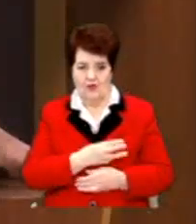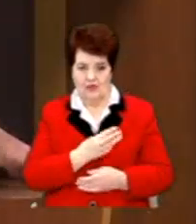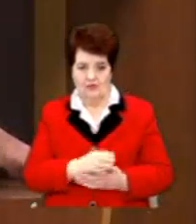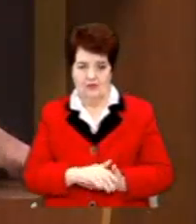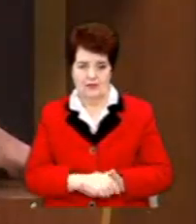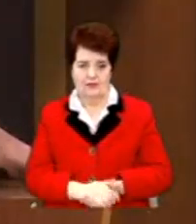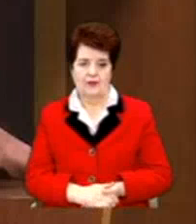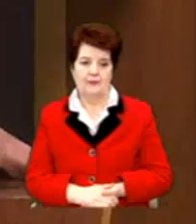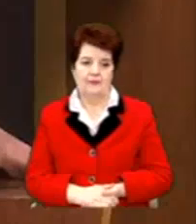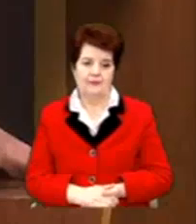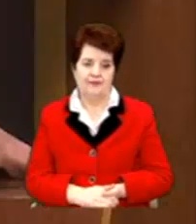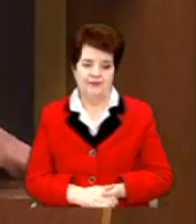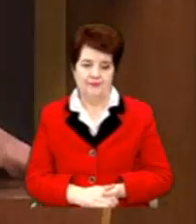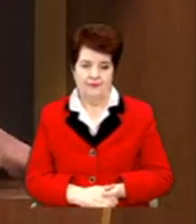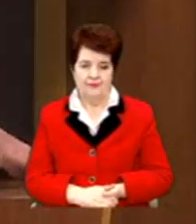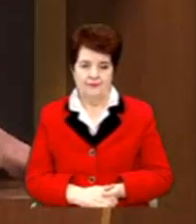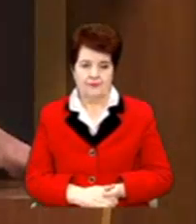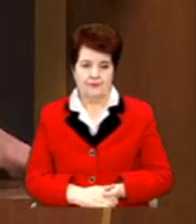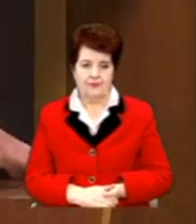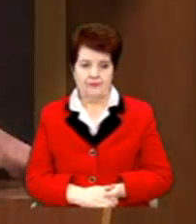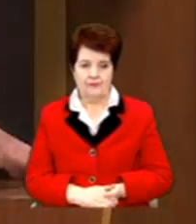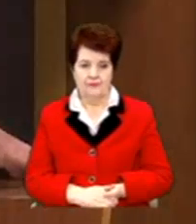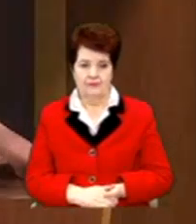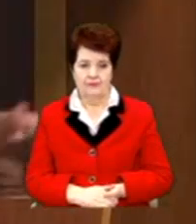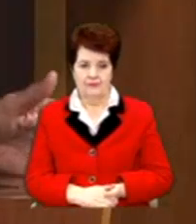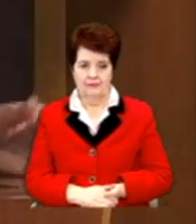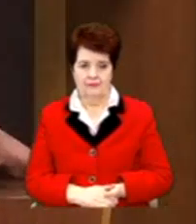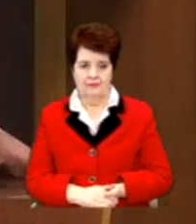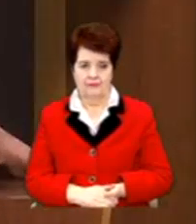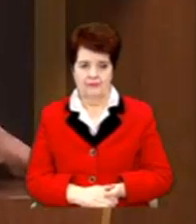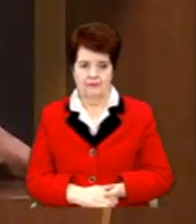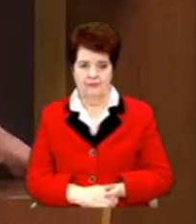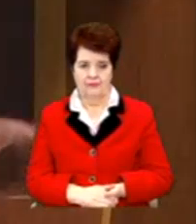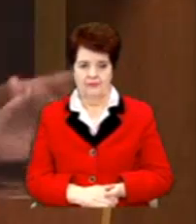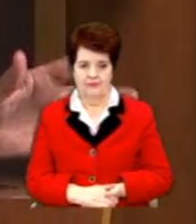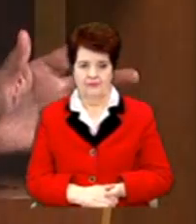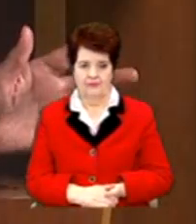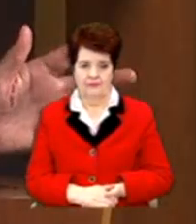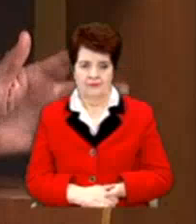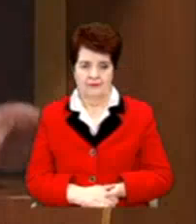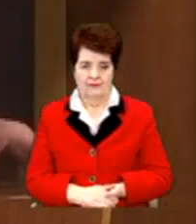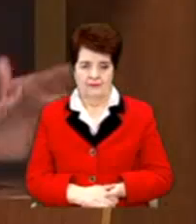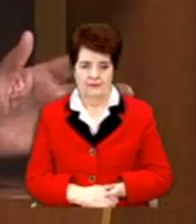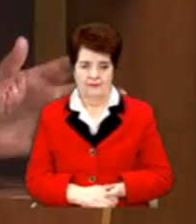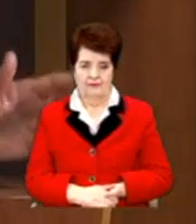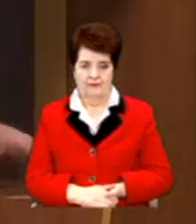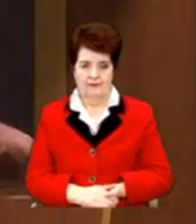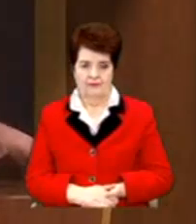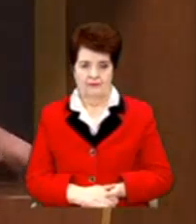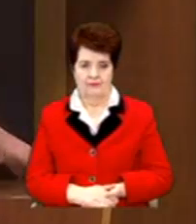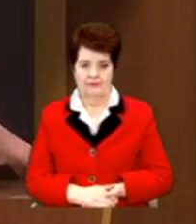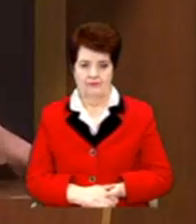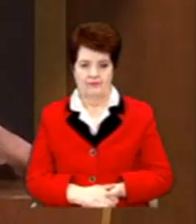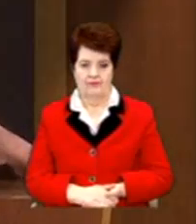always afraid of Donald Trump. He brooks no dissension, and they look back to last year when the two senators who had the courage